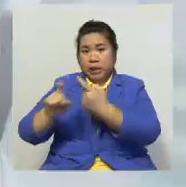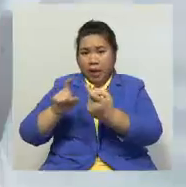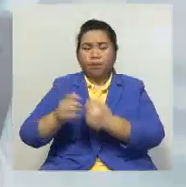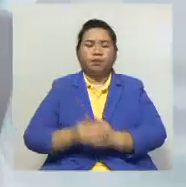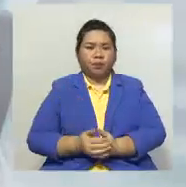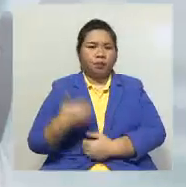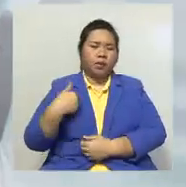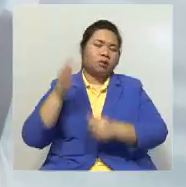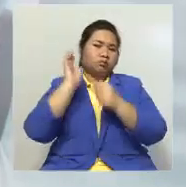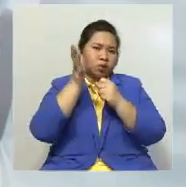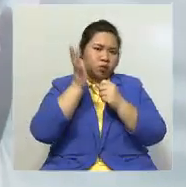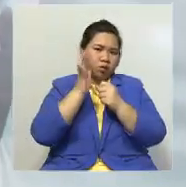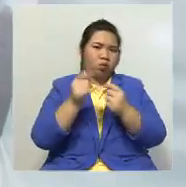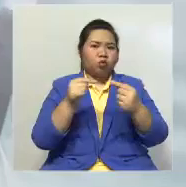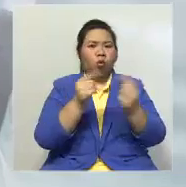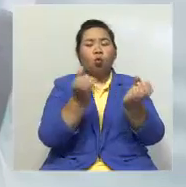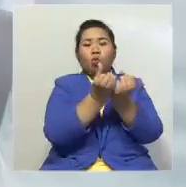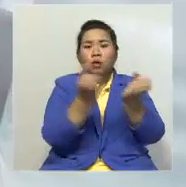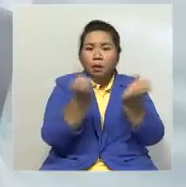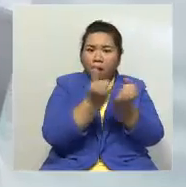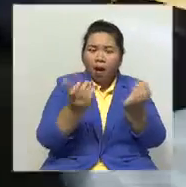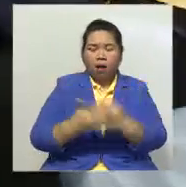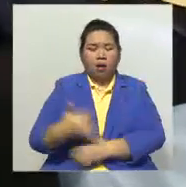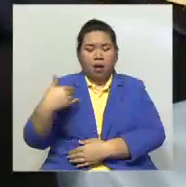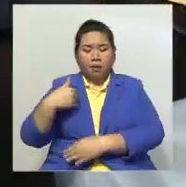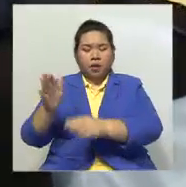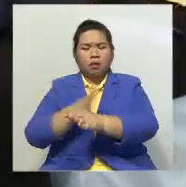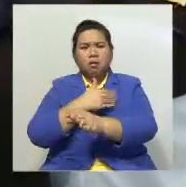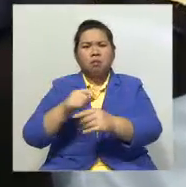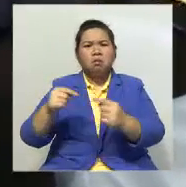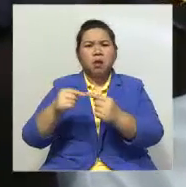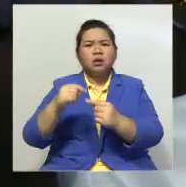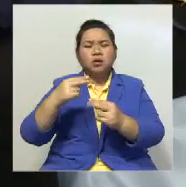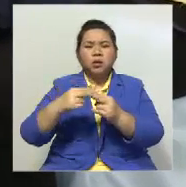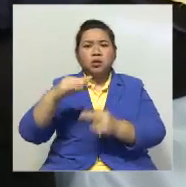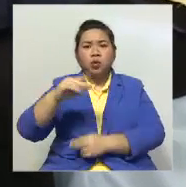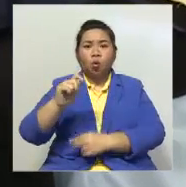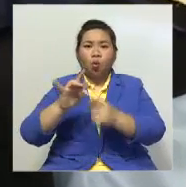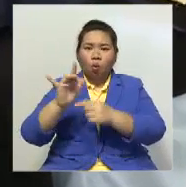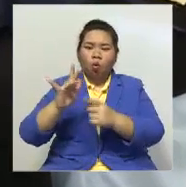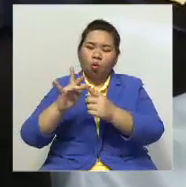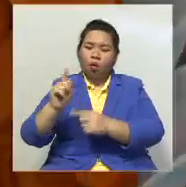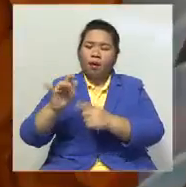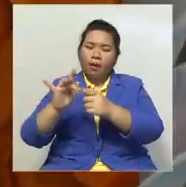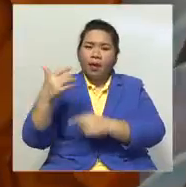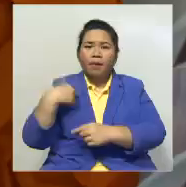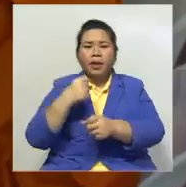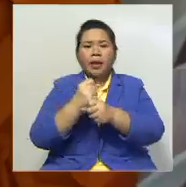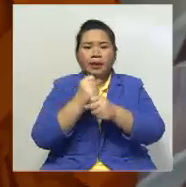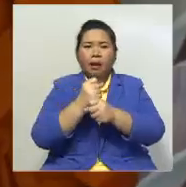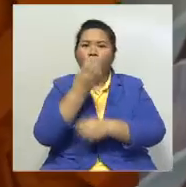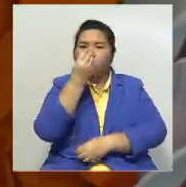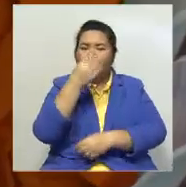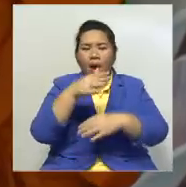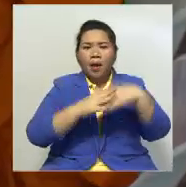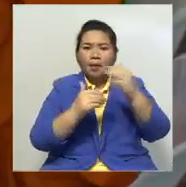ดบรรยายธรรมการประกวดสวดโอเอวิหารรายการประกวดโคมแขวนดอกไม้ประดิษฐ์นะคะแล้วก็มีกิจกรรมอี